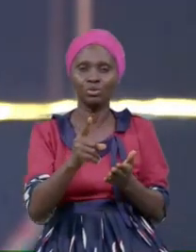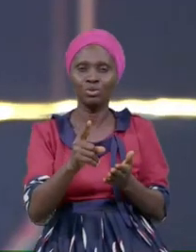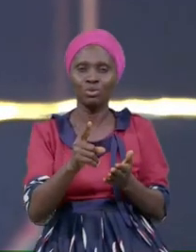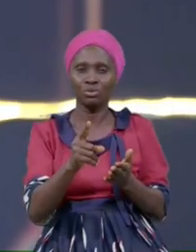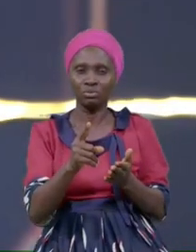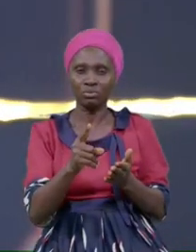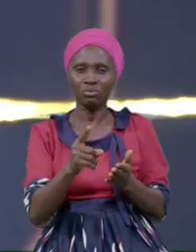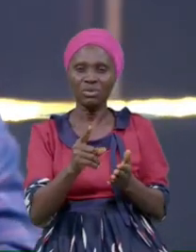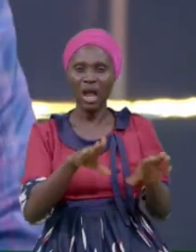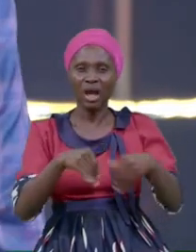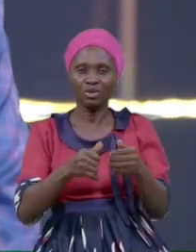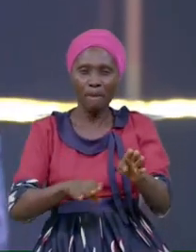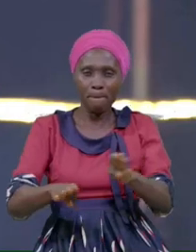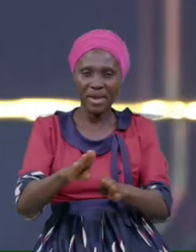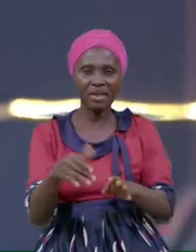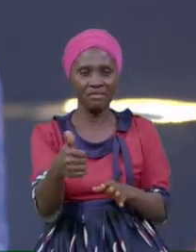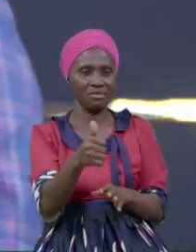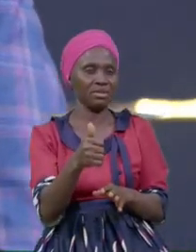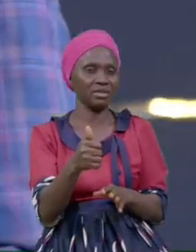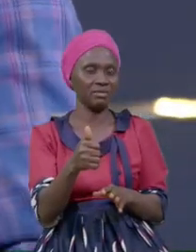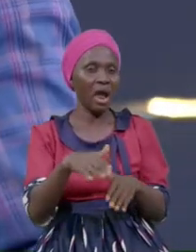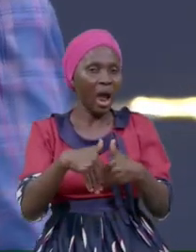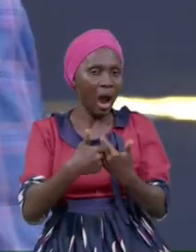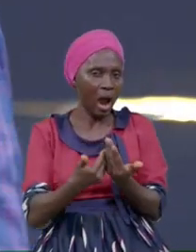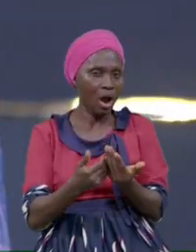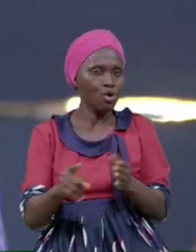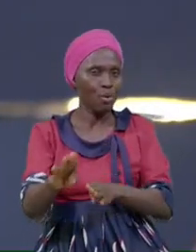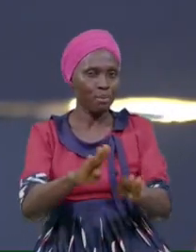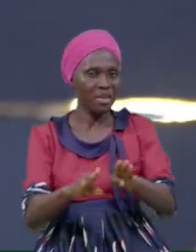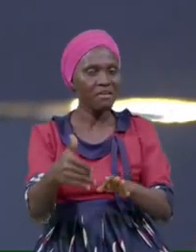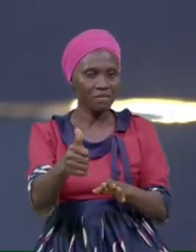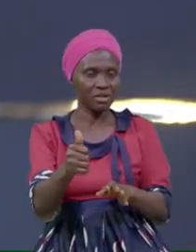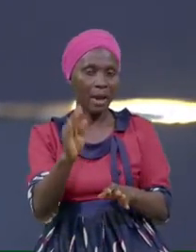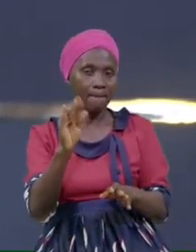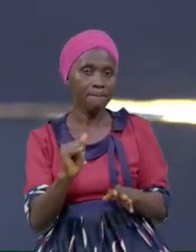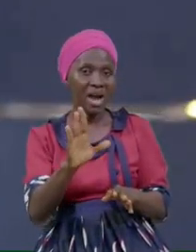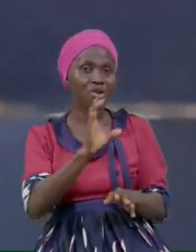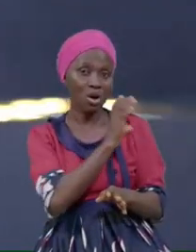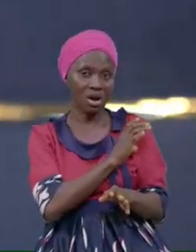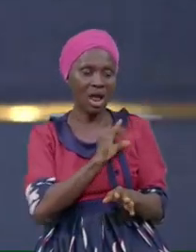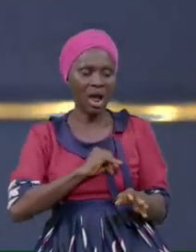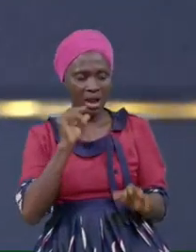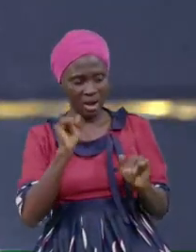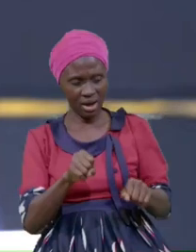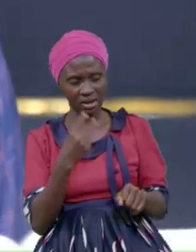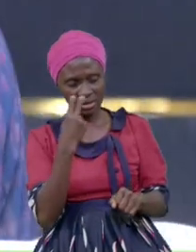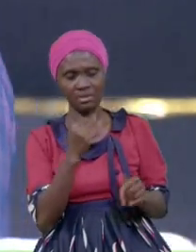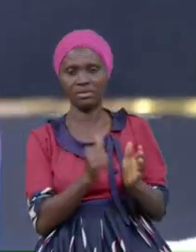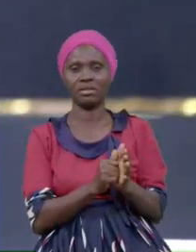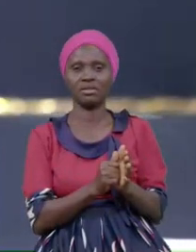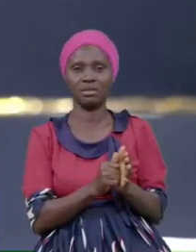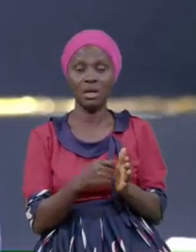et la manière dont tu... Ton caractère, ton charisme, je vois cela. Nous pouvons ne pas voir